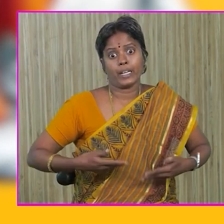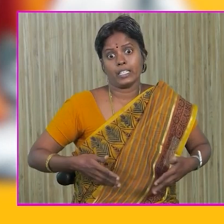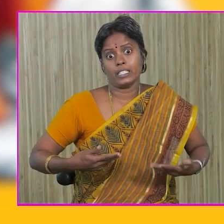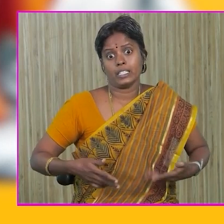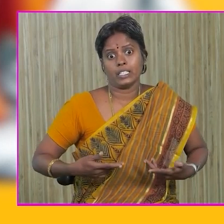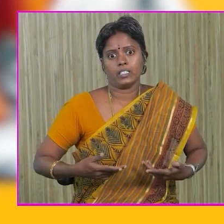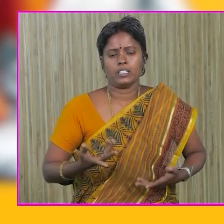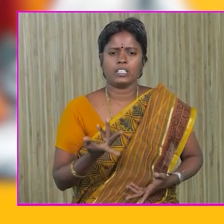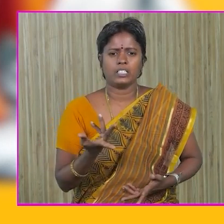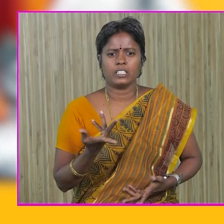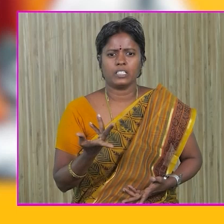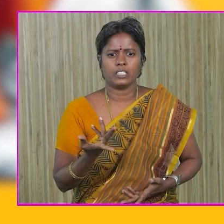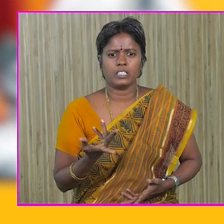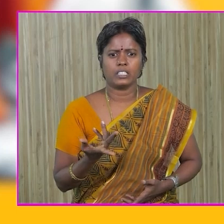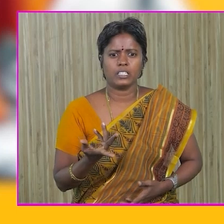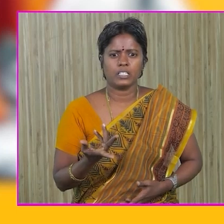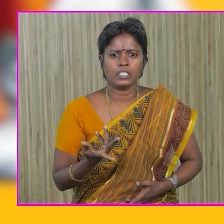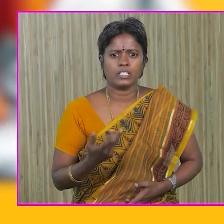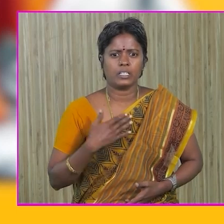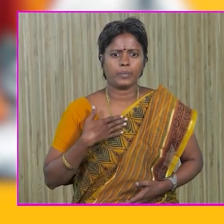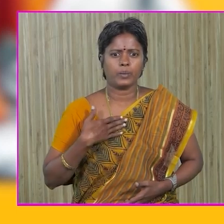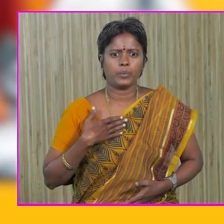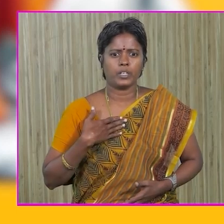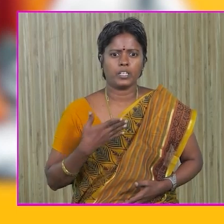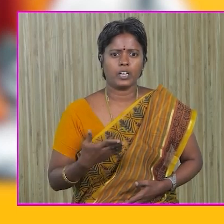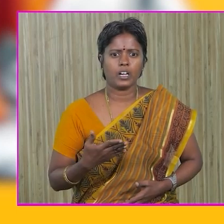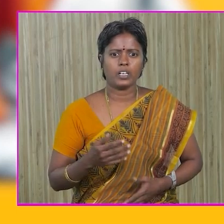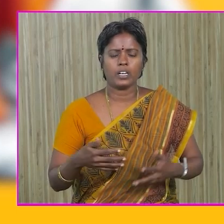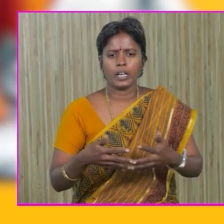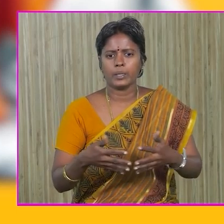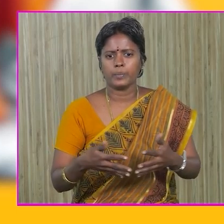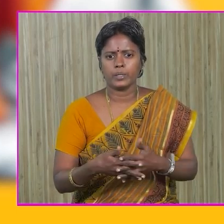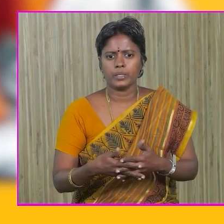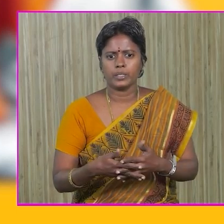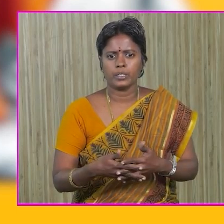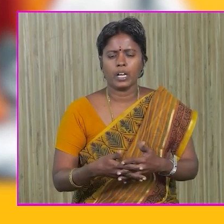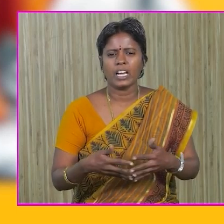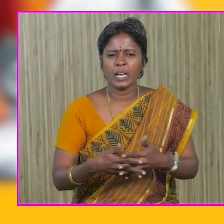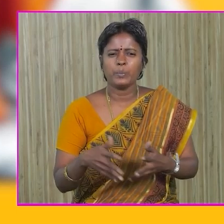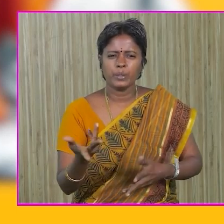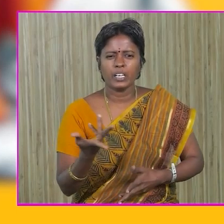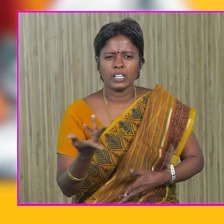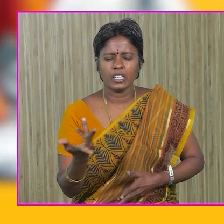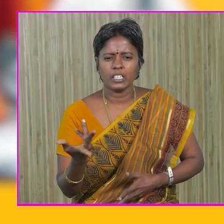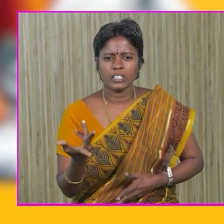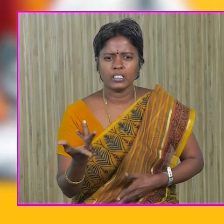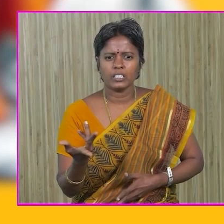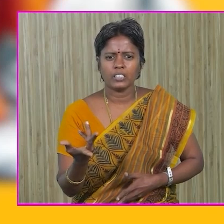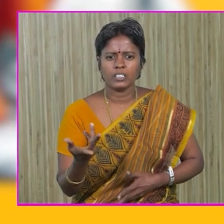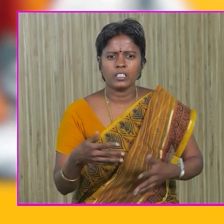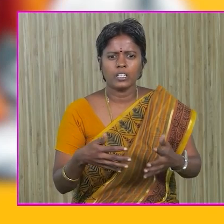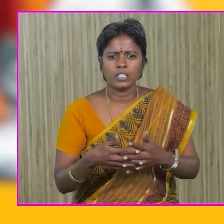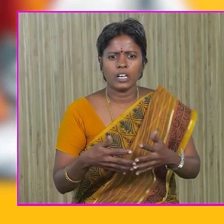தருவது பண்புடையார் நட்பு. நட்பு எனப்படுவது எது? நட்பு என்பது